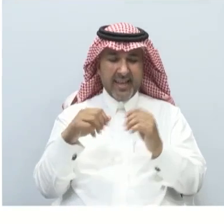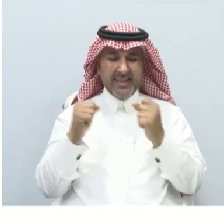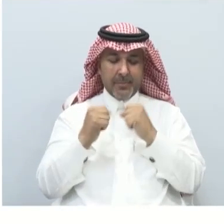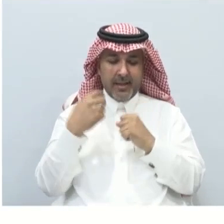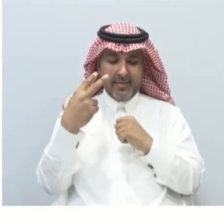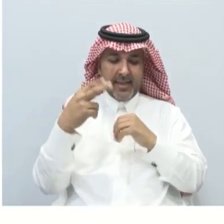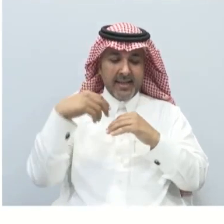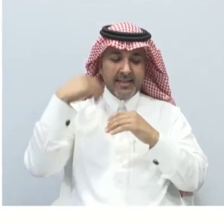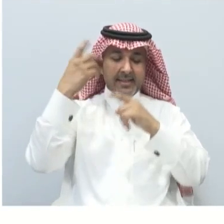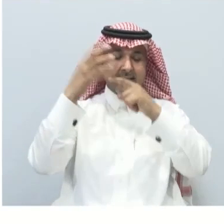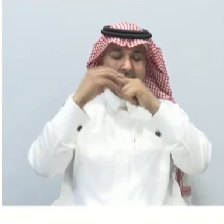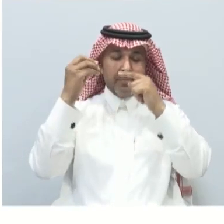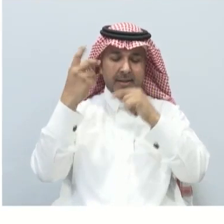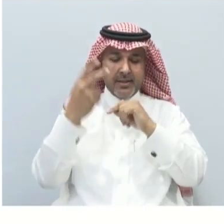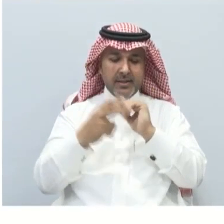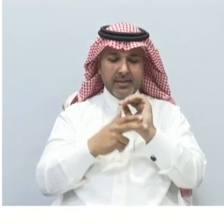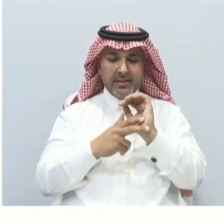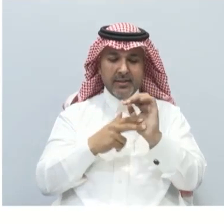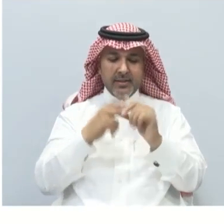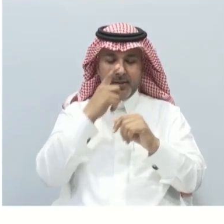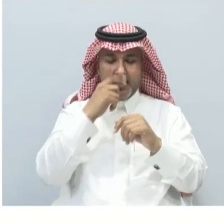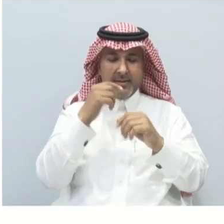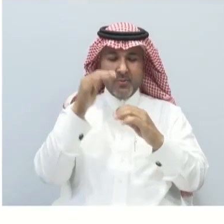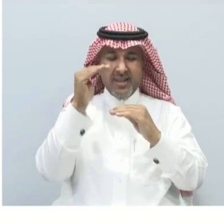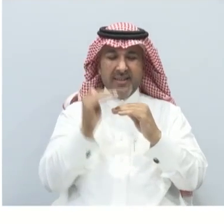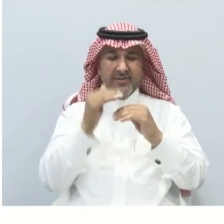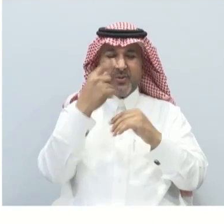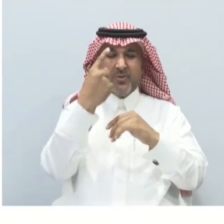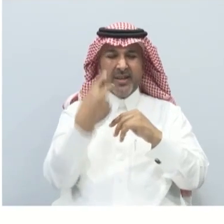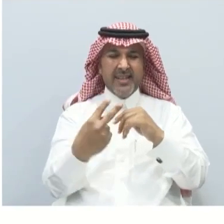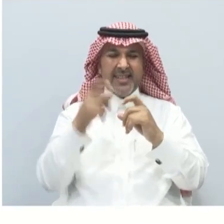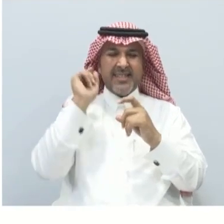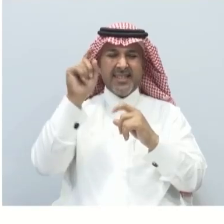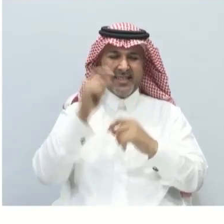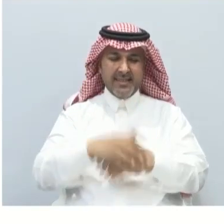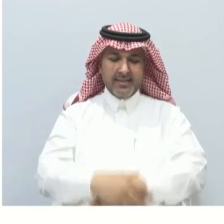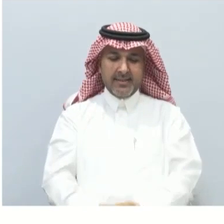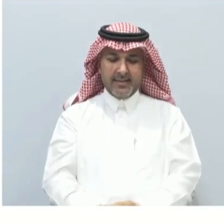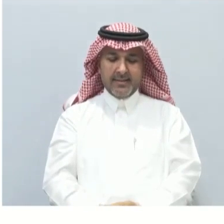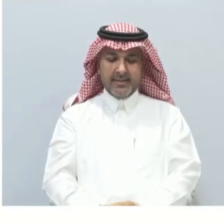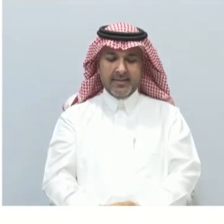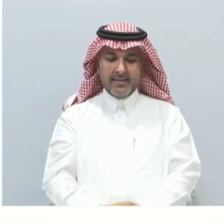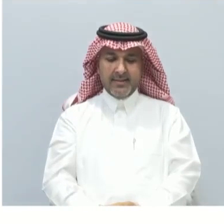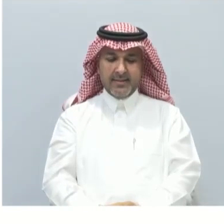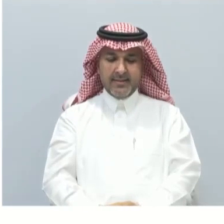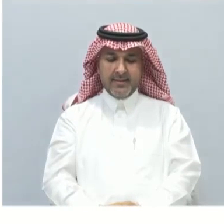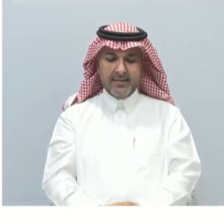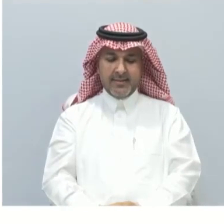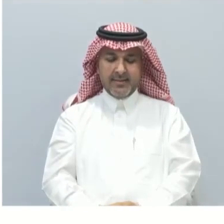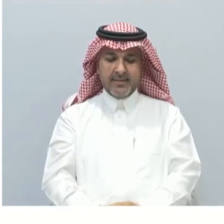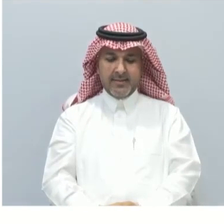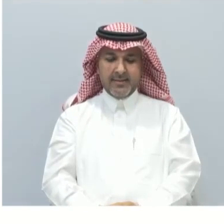هذه اليست تساوي نصف اس اكس فانت هنا داله نمو الاصل